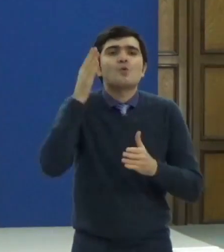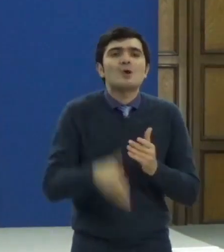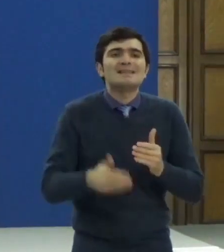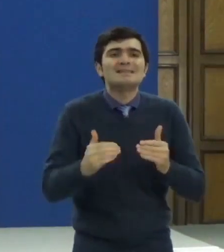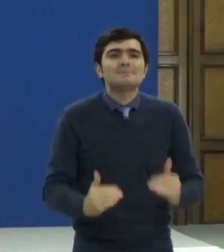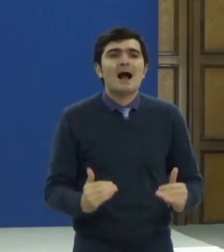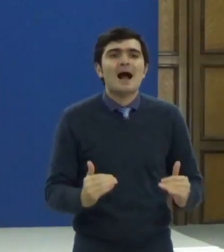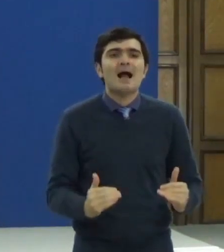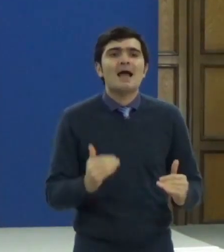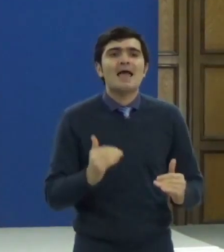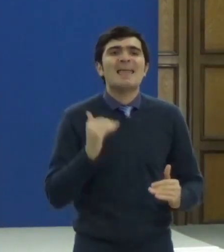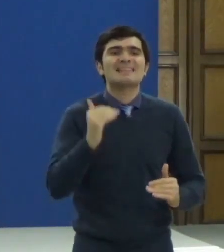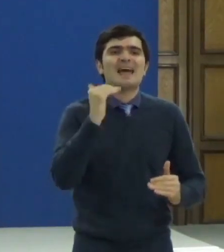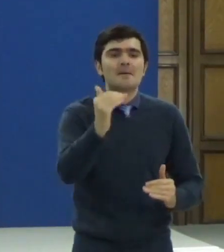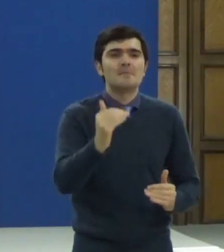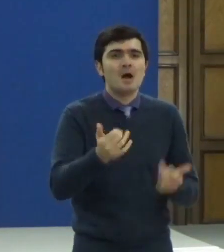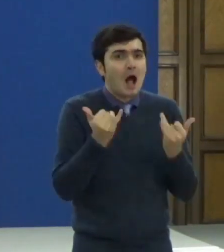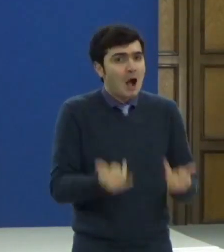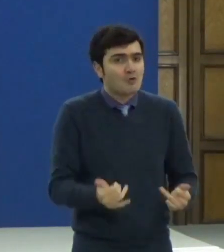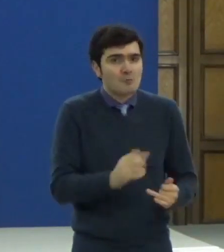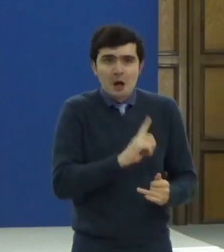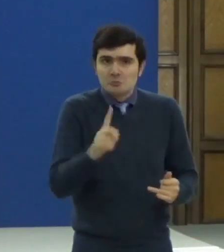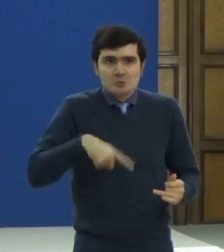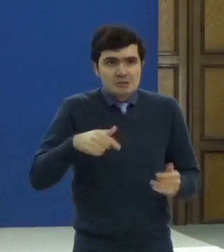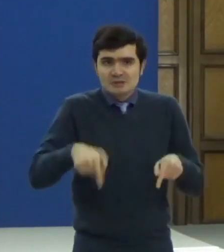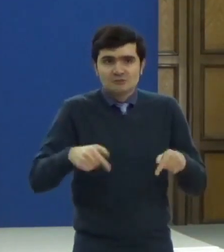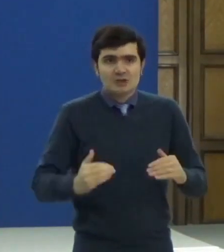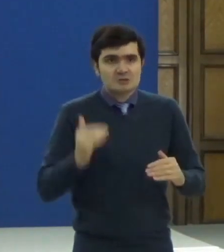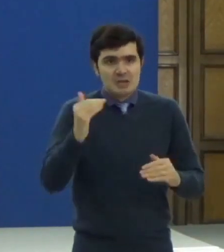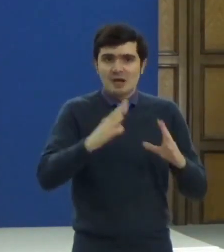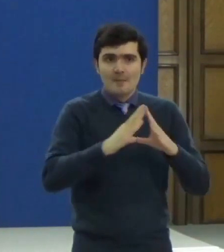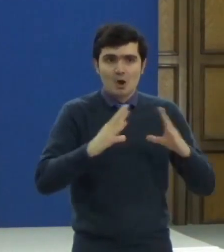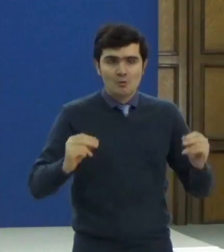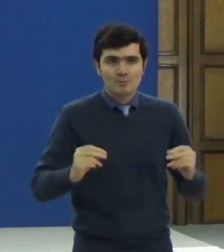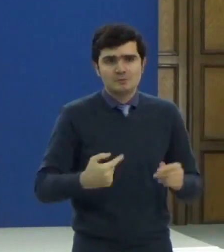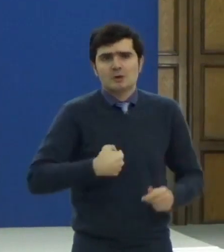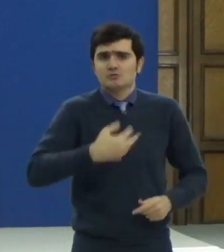nu este acum România. Așa cum am spus, avem